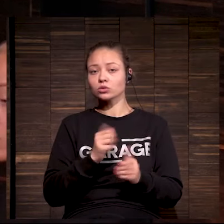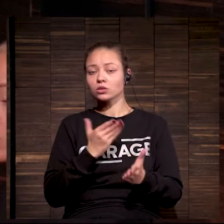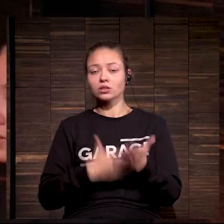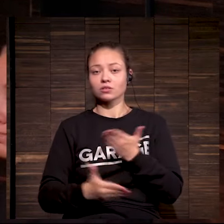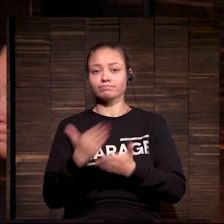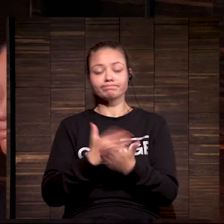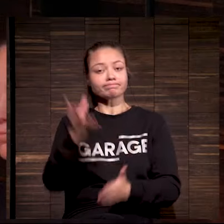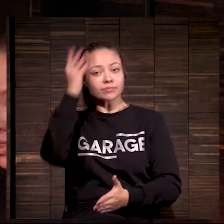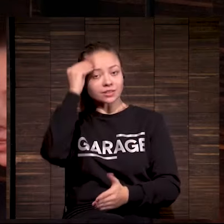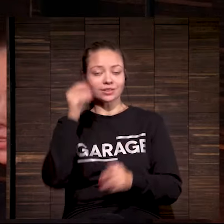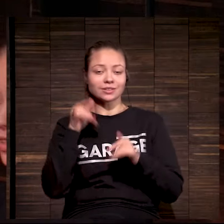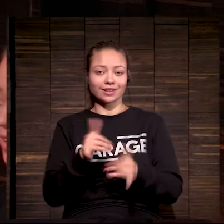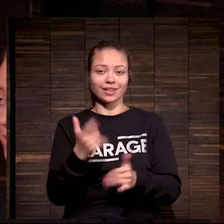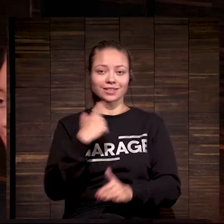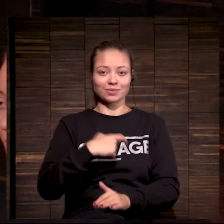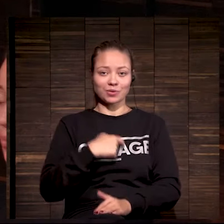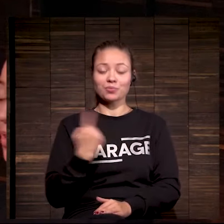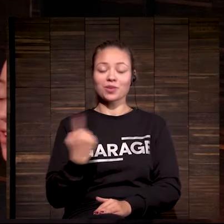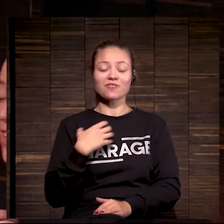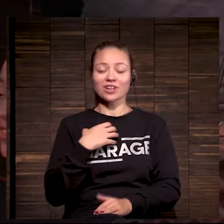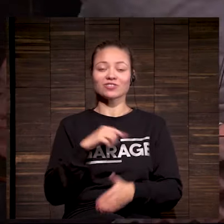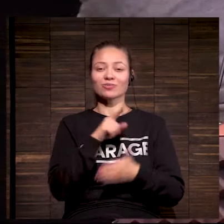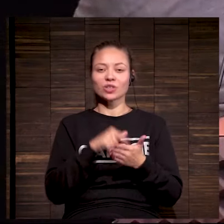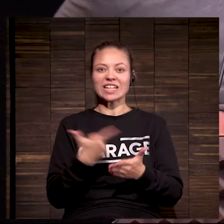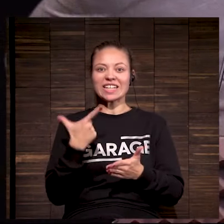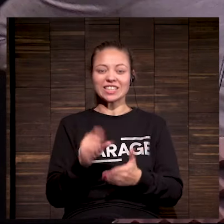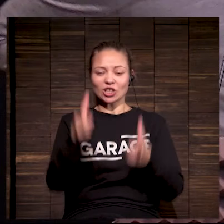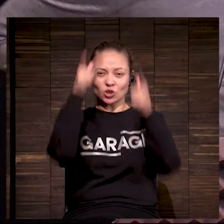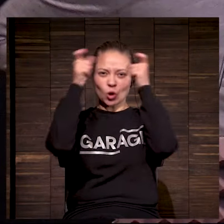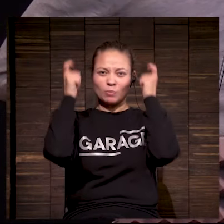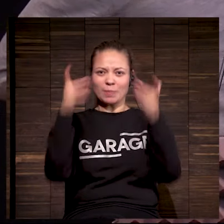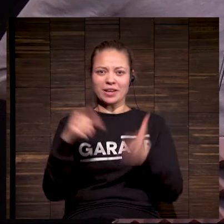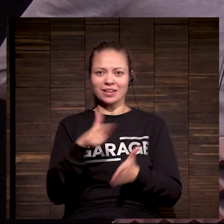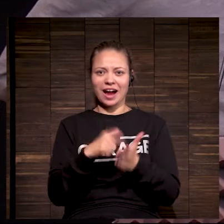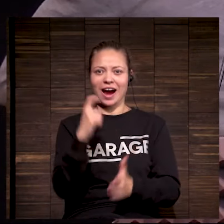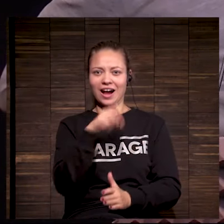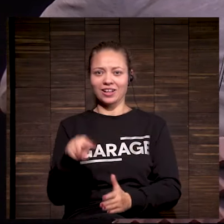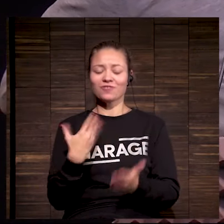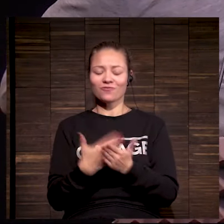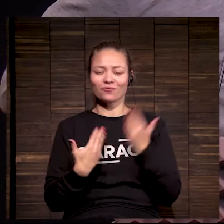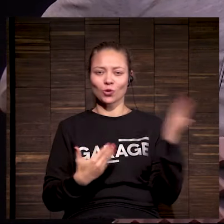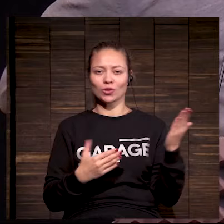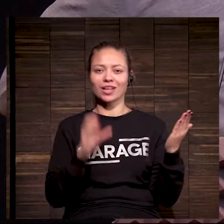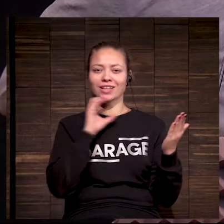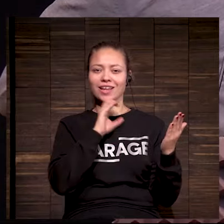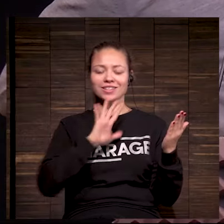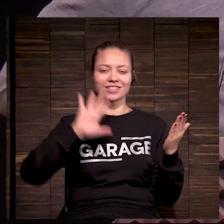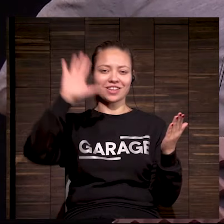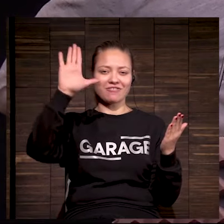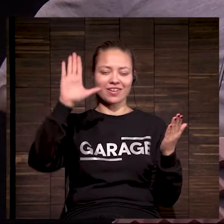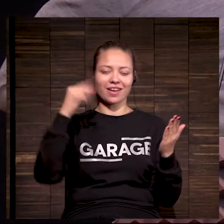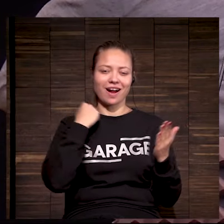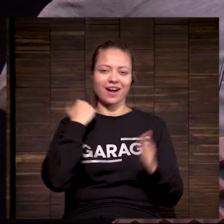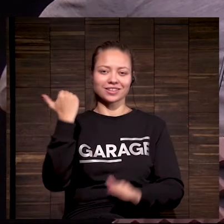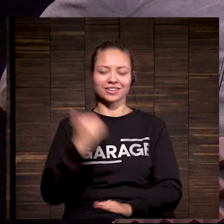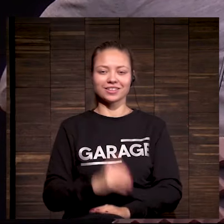для себя первый важный вопрос где черт побери вообще халл вот он на севере англии